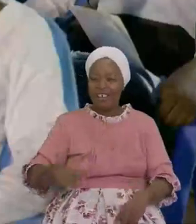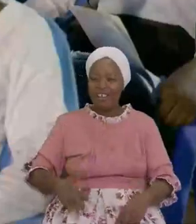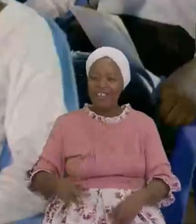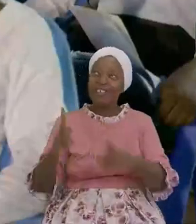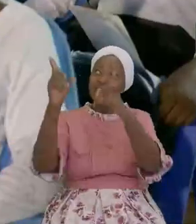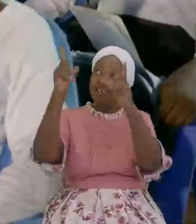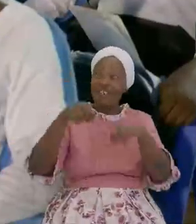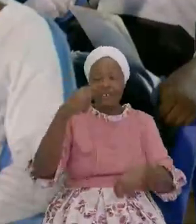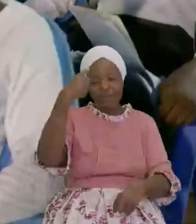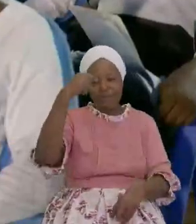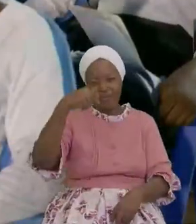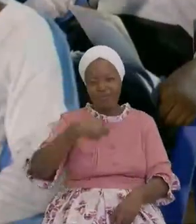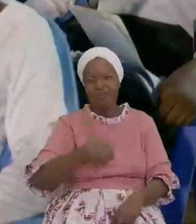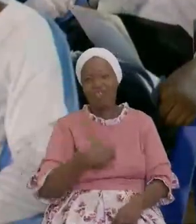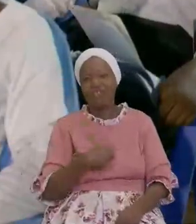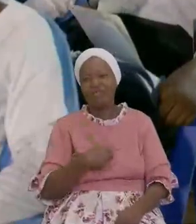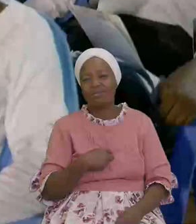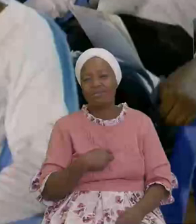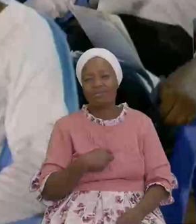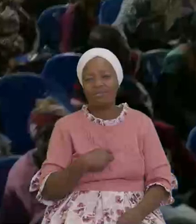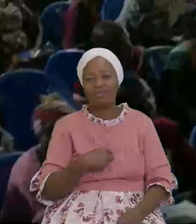Dis: Christ est venu pour moi.